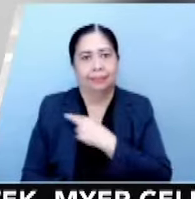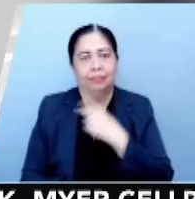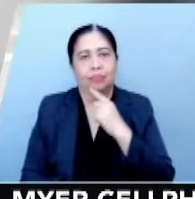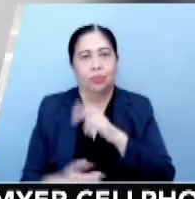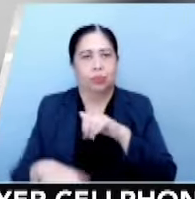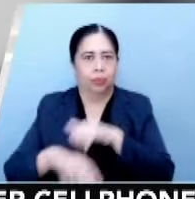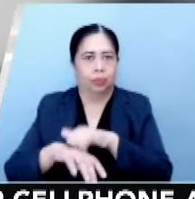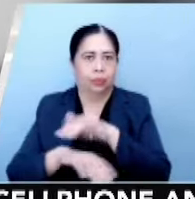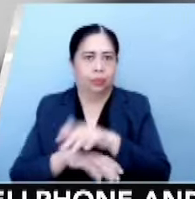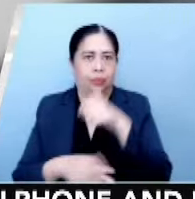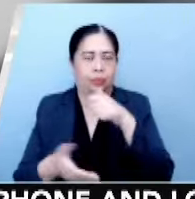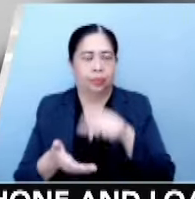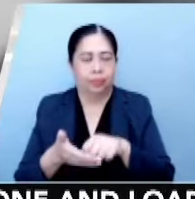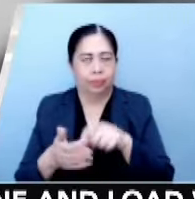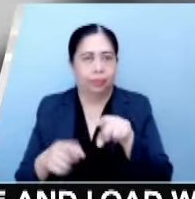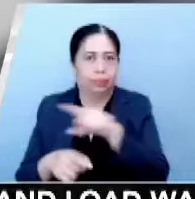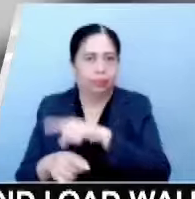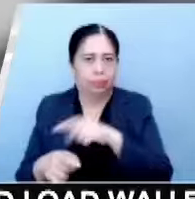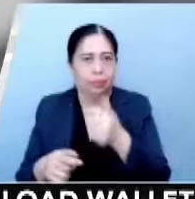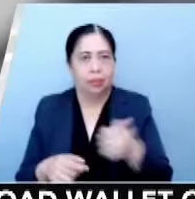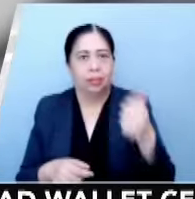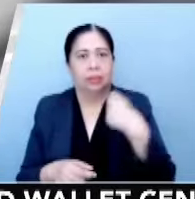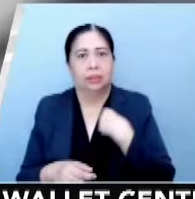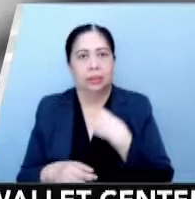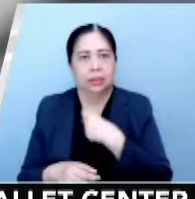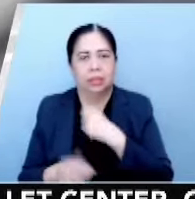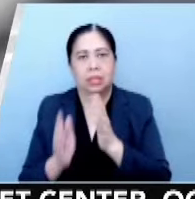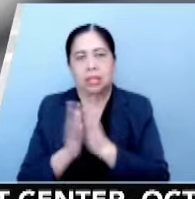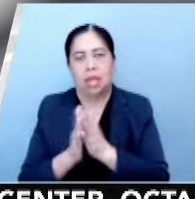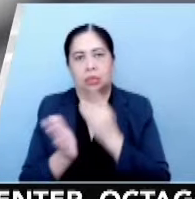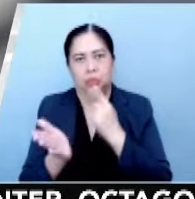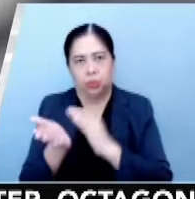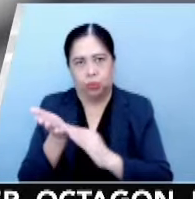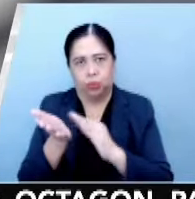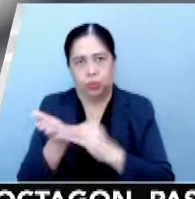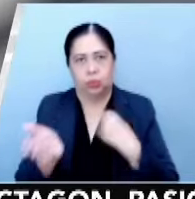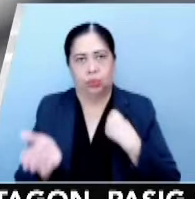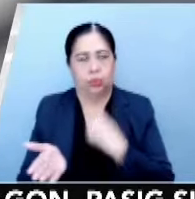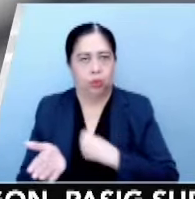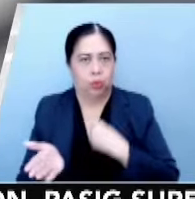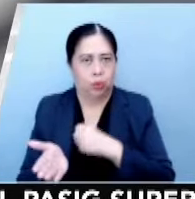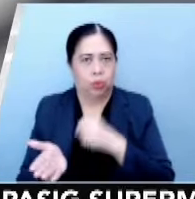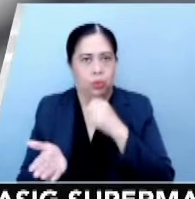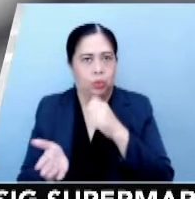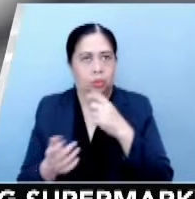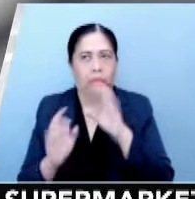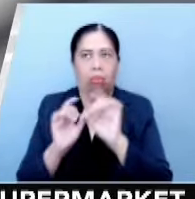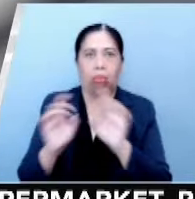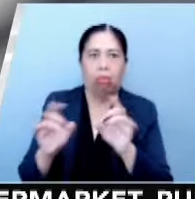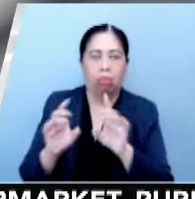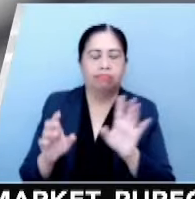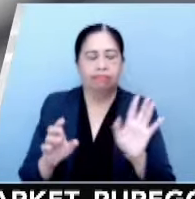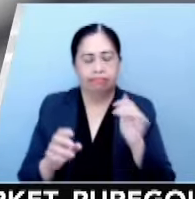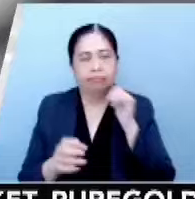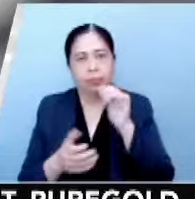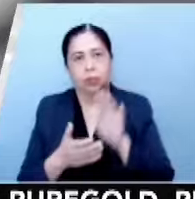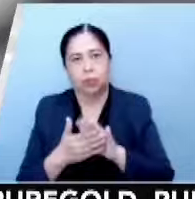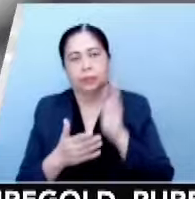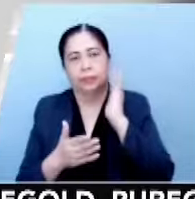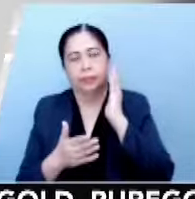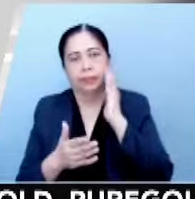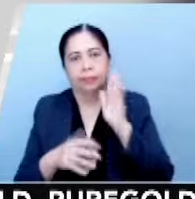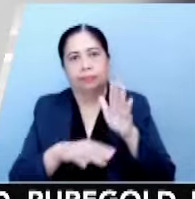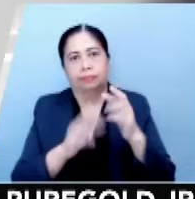Medical Bureau Director ng Senado para humingi ng dispensa. Hindi raw nila ipinapagwalang bahala ng kanyang may bahay ang mga patakaran sa